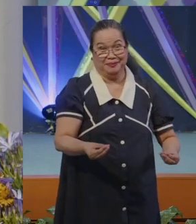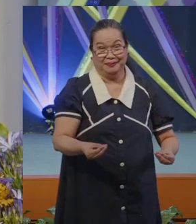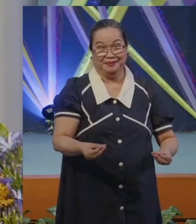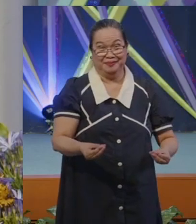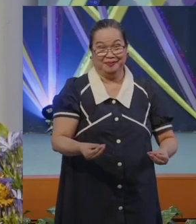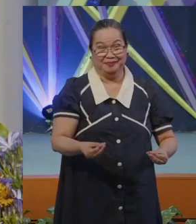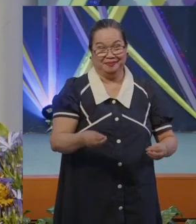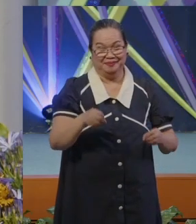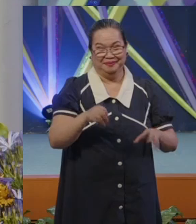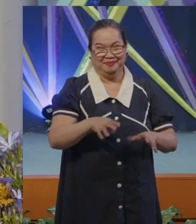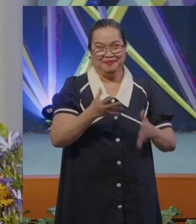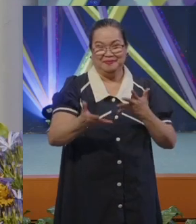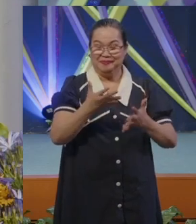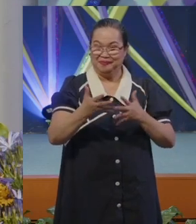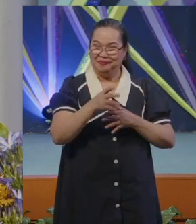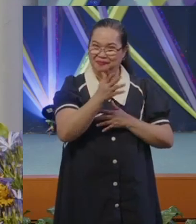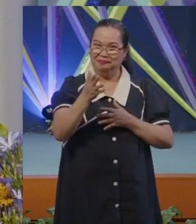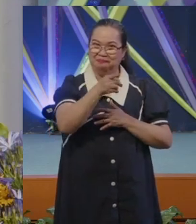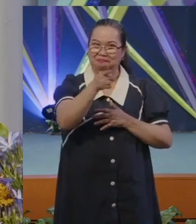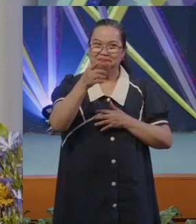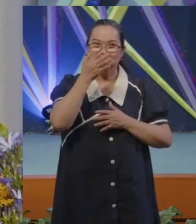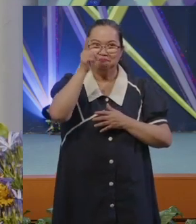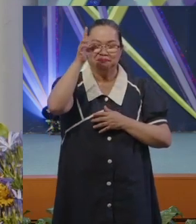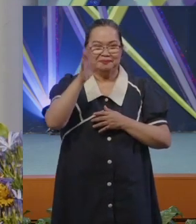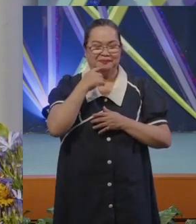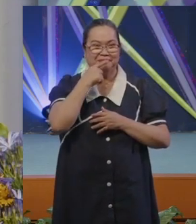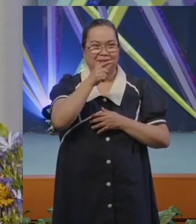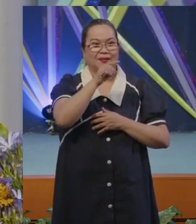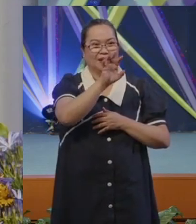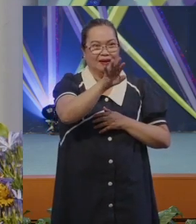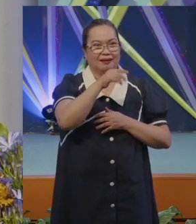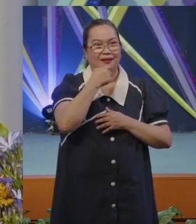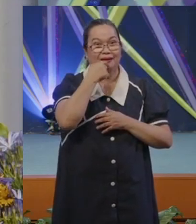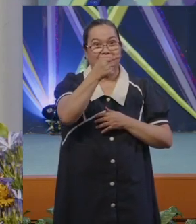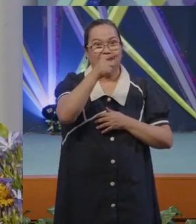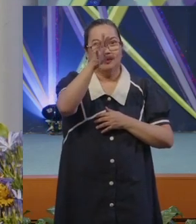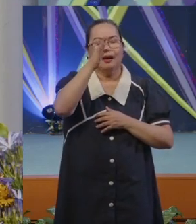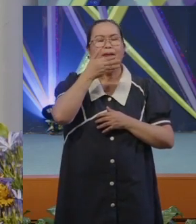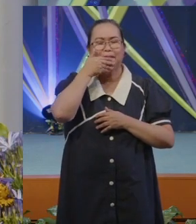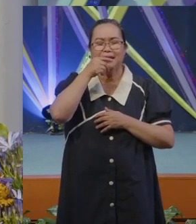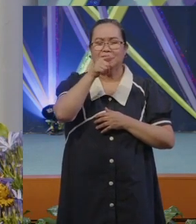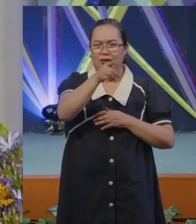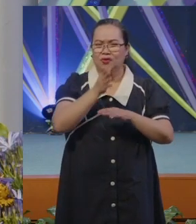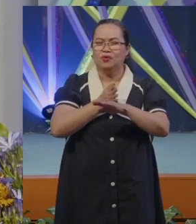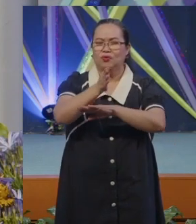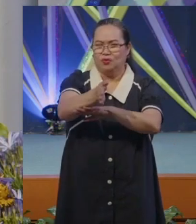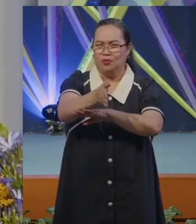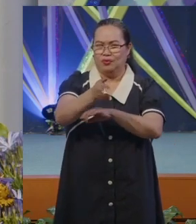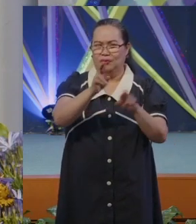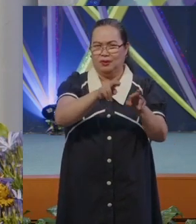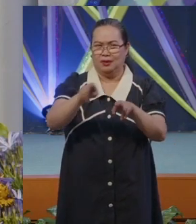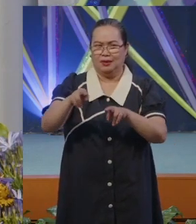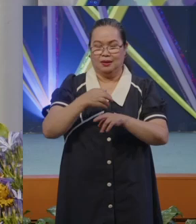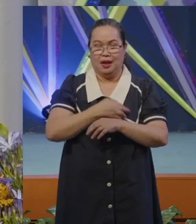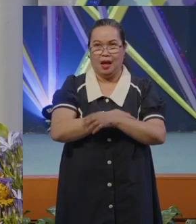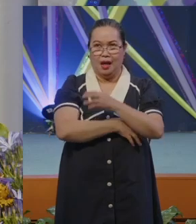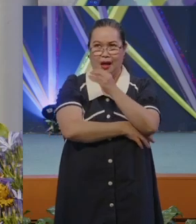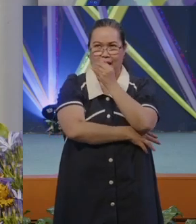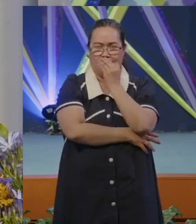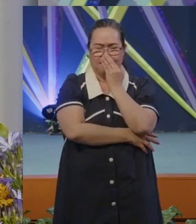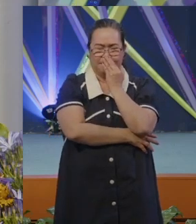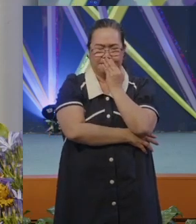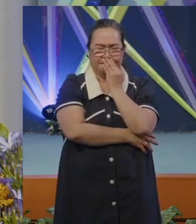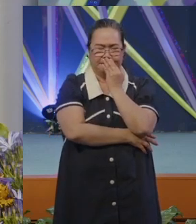kaya, baka sinasabi ng Diyos sa inyo, tawirin mo na yung ilog, kapatid. Matagal mo nang naririnig ang